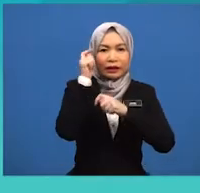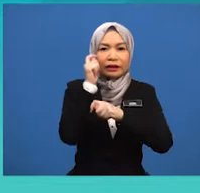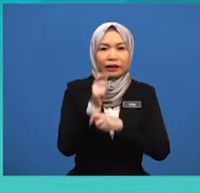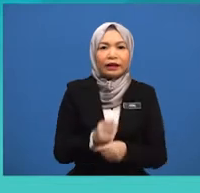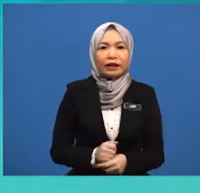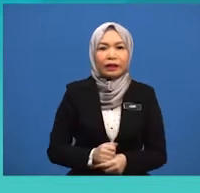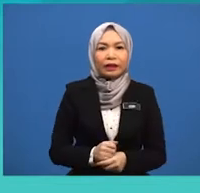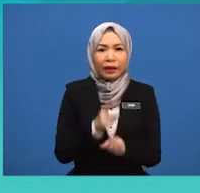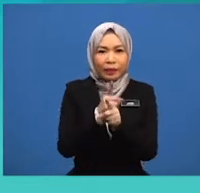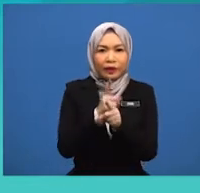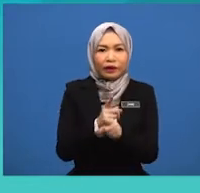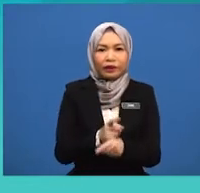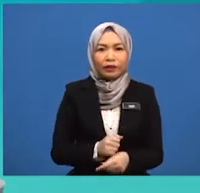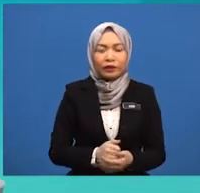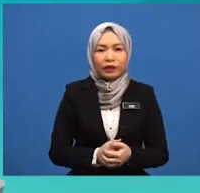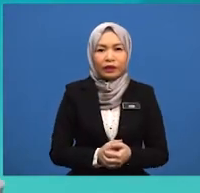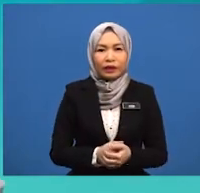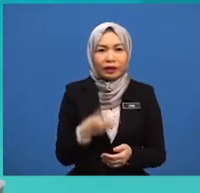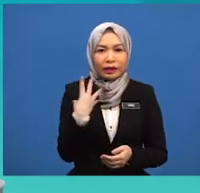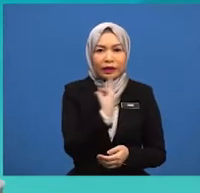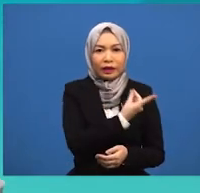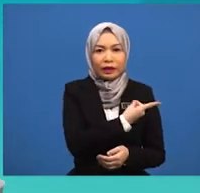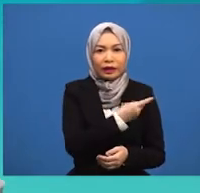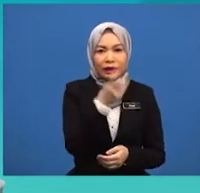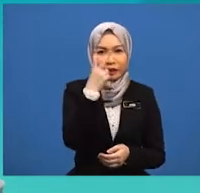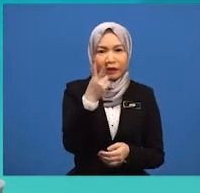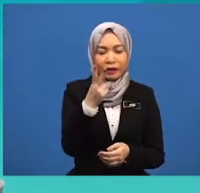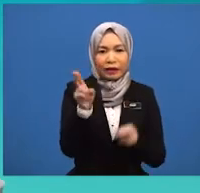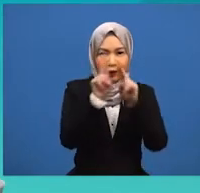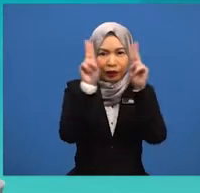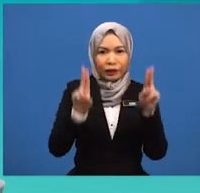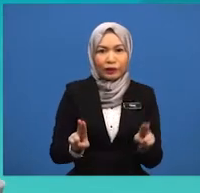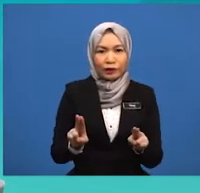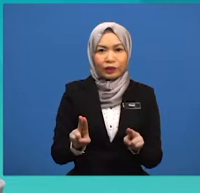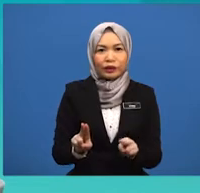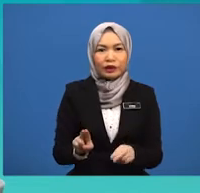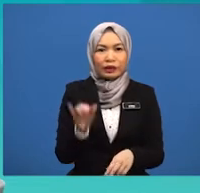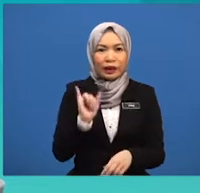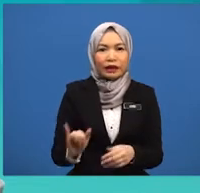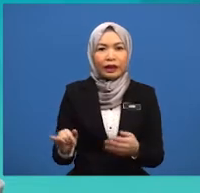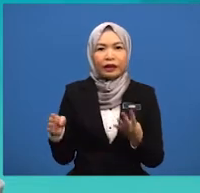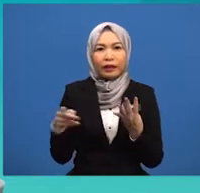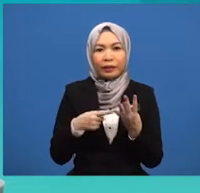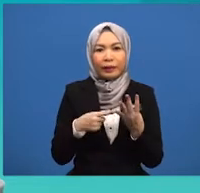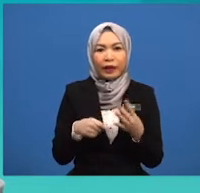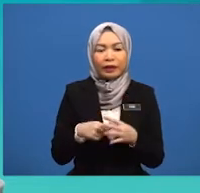Tahniah, betul murid-murid. Kita beralih pula kepada uji minda yang keempat.